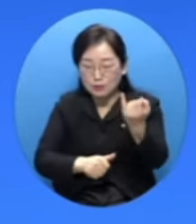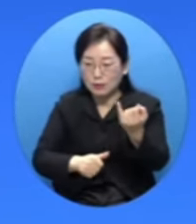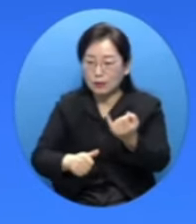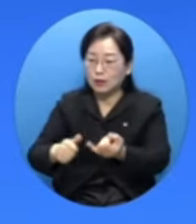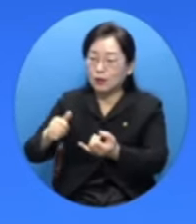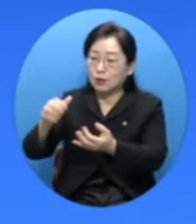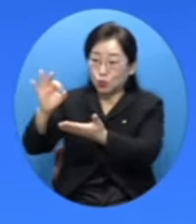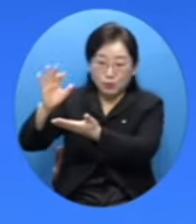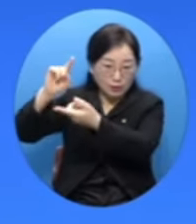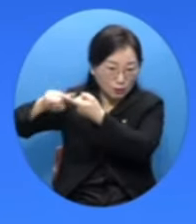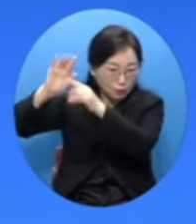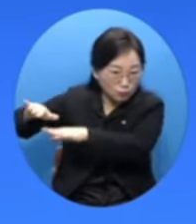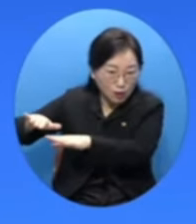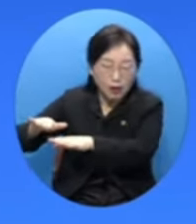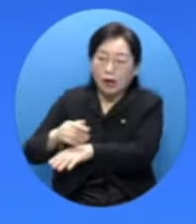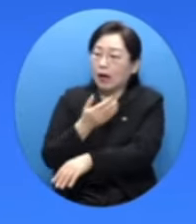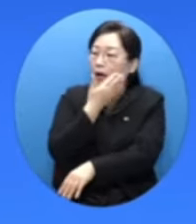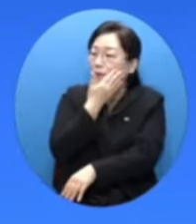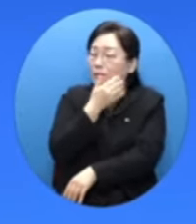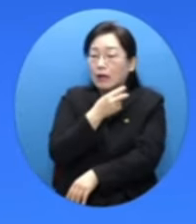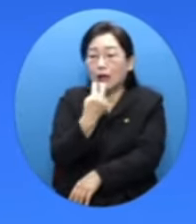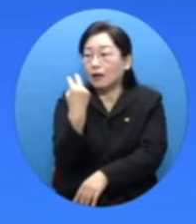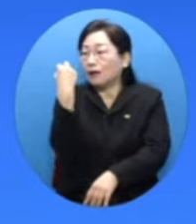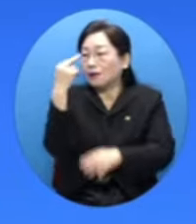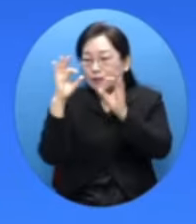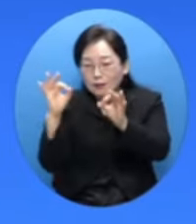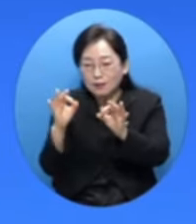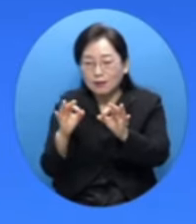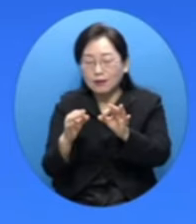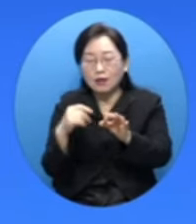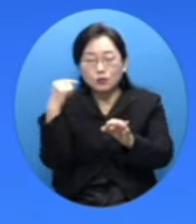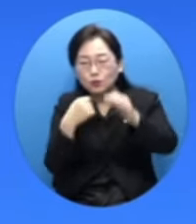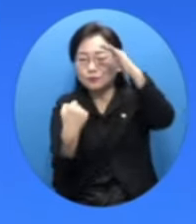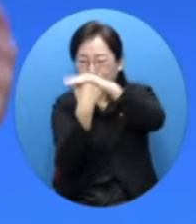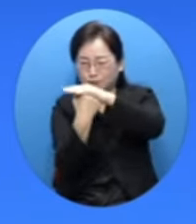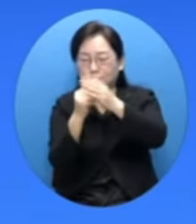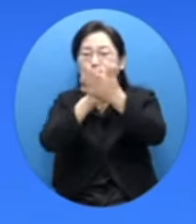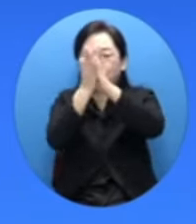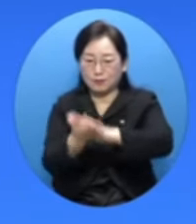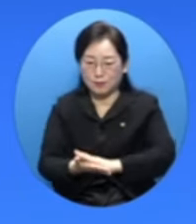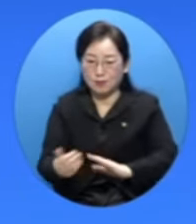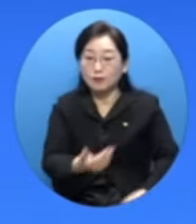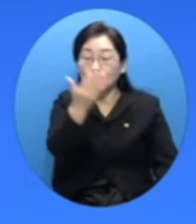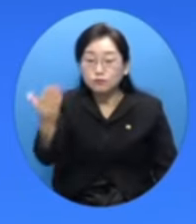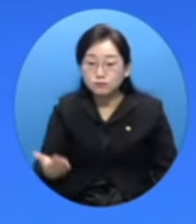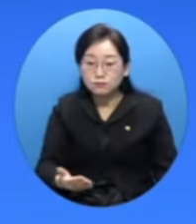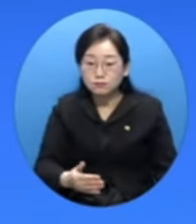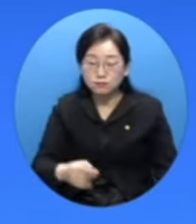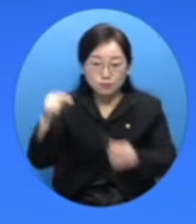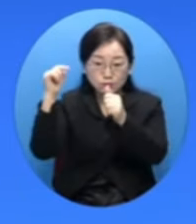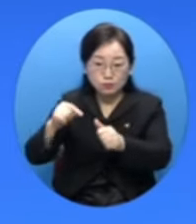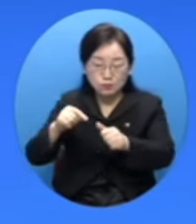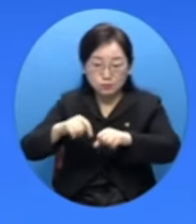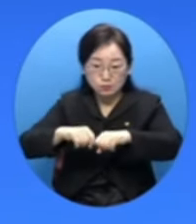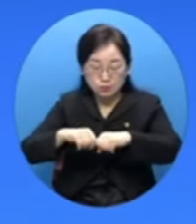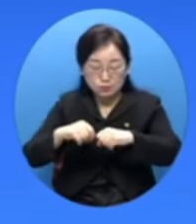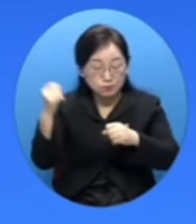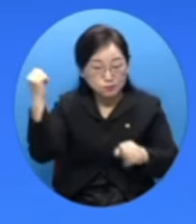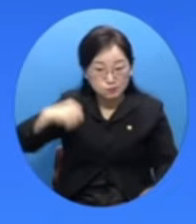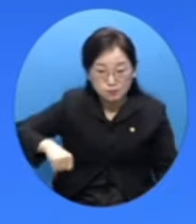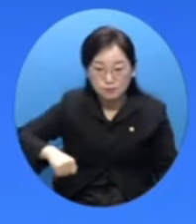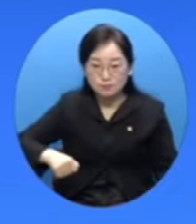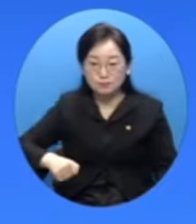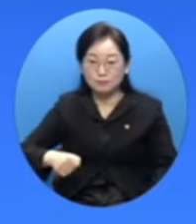재산이 아까워서 뒤를 돌아보다가 그만 소금기둥이 되고 말았습니다. 여러분, 말씀에 순종하지 않고 지체할 때 이러한 심판이 임하는